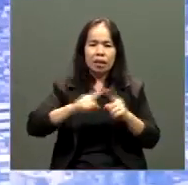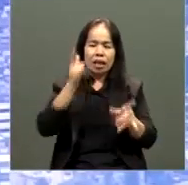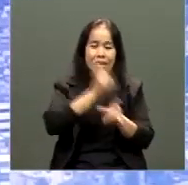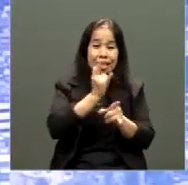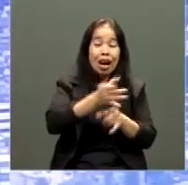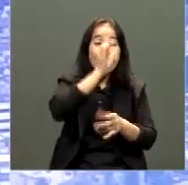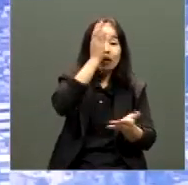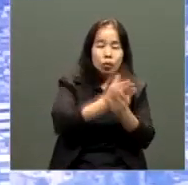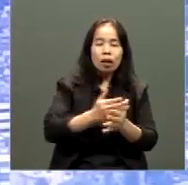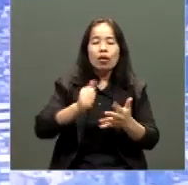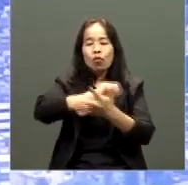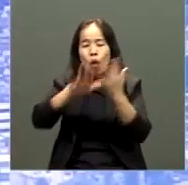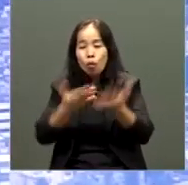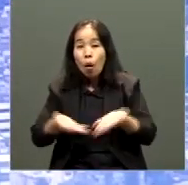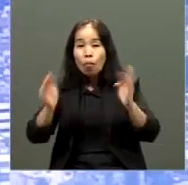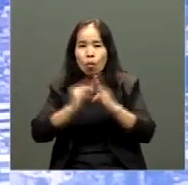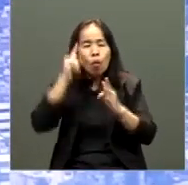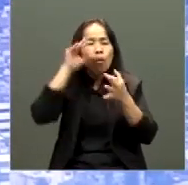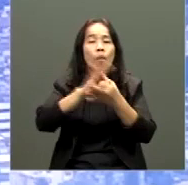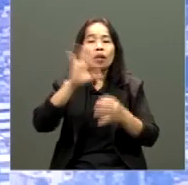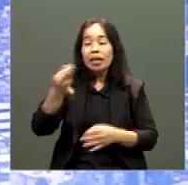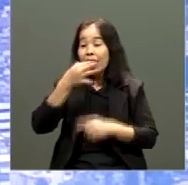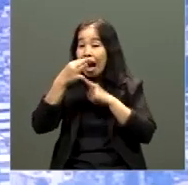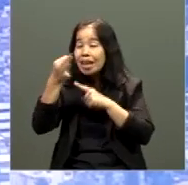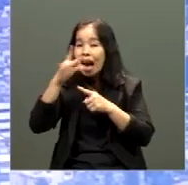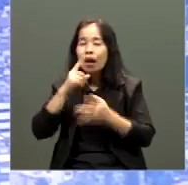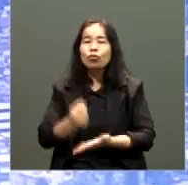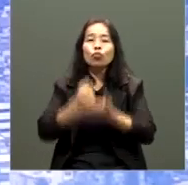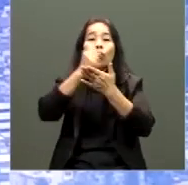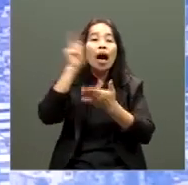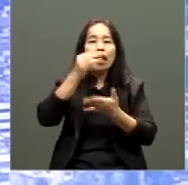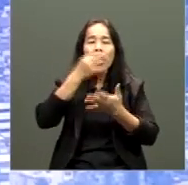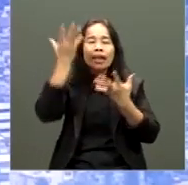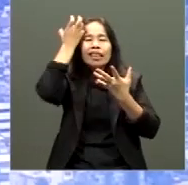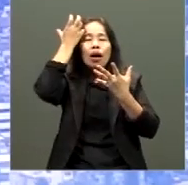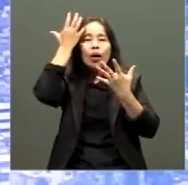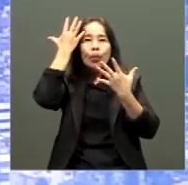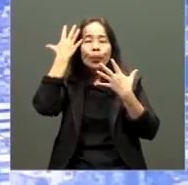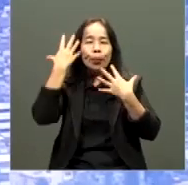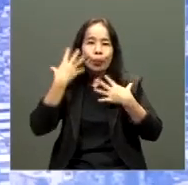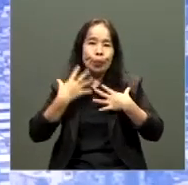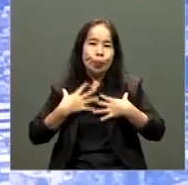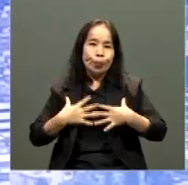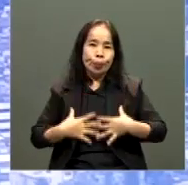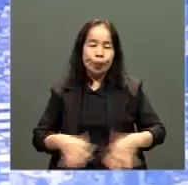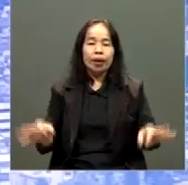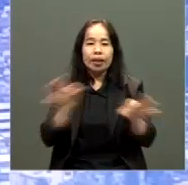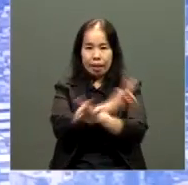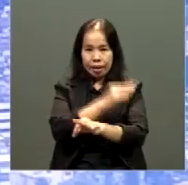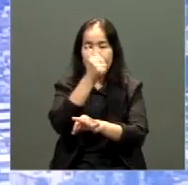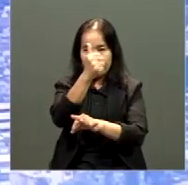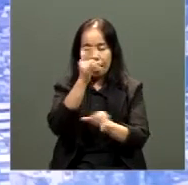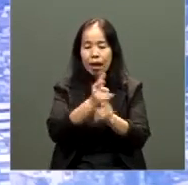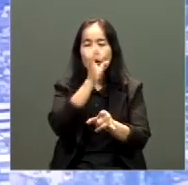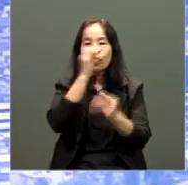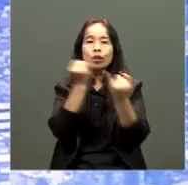ครับพอจะได้ยามาเขาเรียกว่ายากล่อมประสาทหรือยาคลายความเครียดเนี่ยจะช่วยทดแทนได้ซึ่งตัวนี้ช่ว